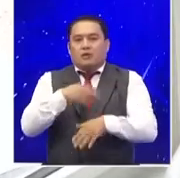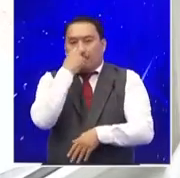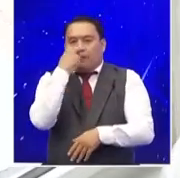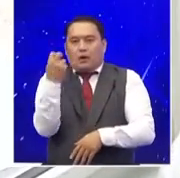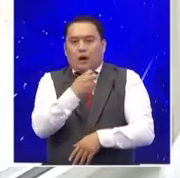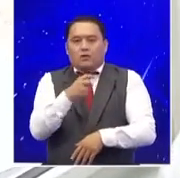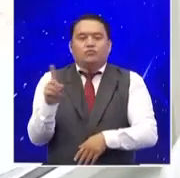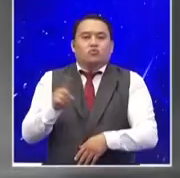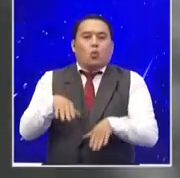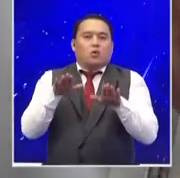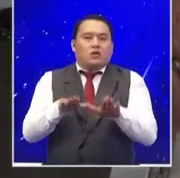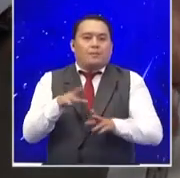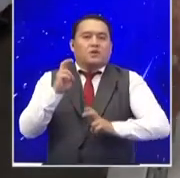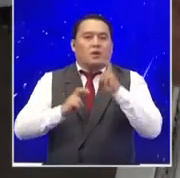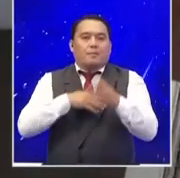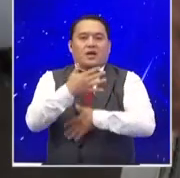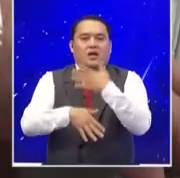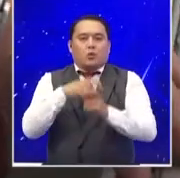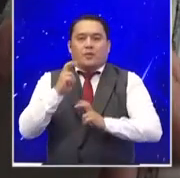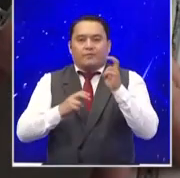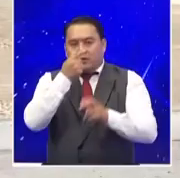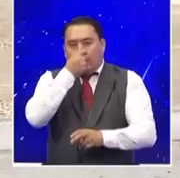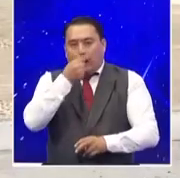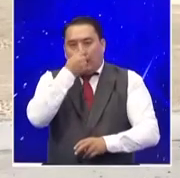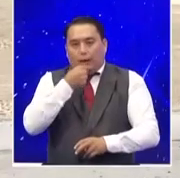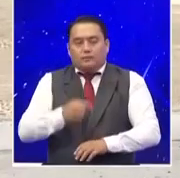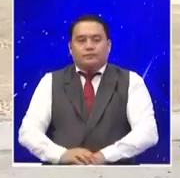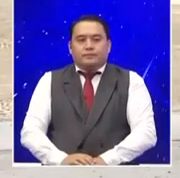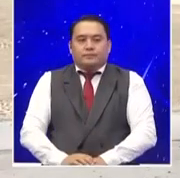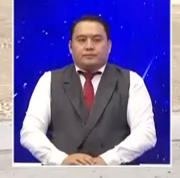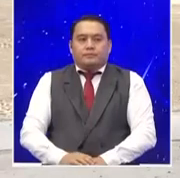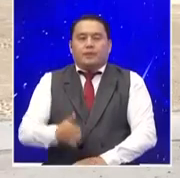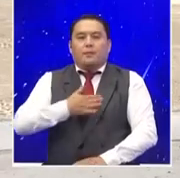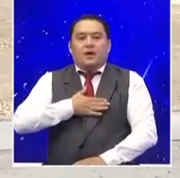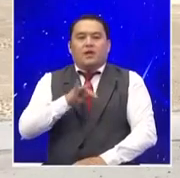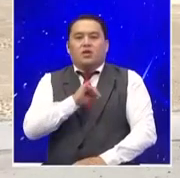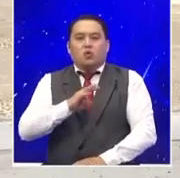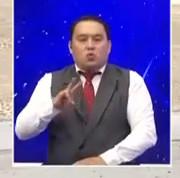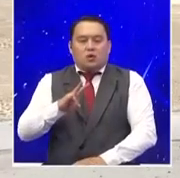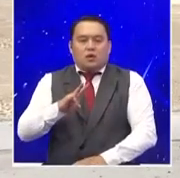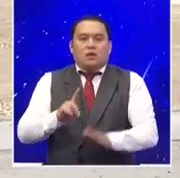запах, якобы исходящий от продуктов переработки предприятия? Мы с июня месяца запустили